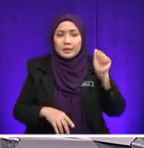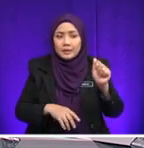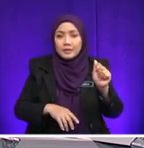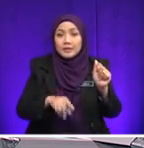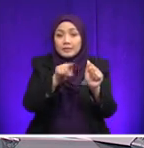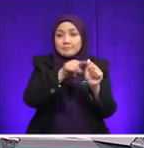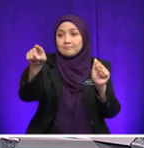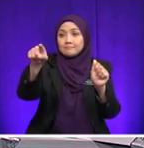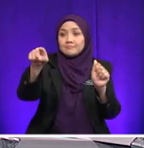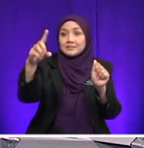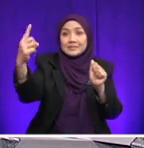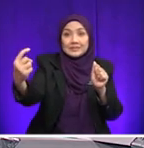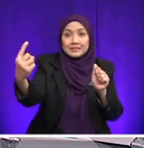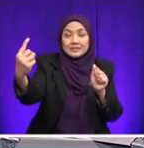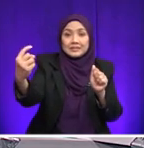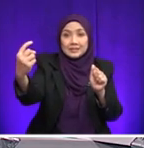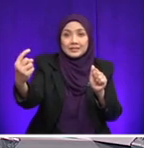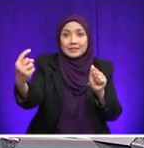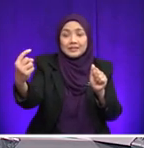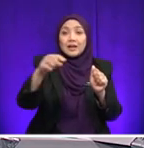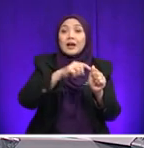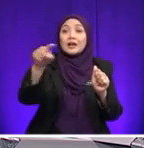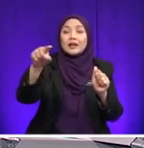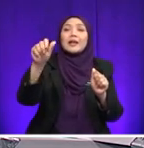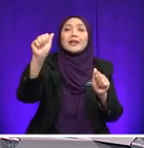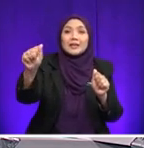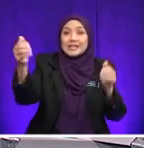akan ditulis dengan huruf kecil